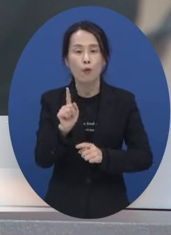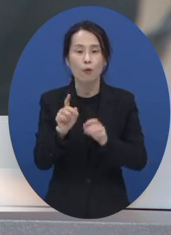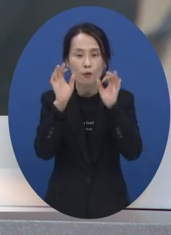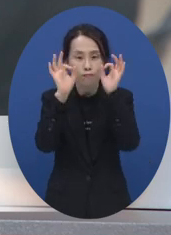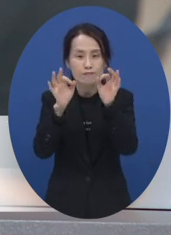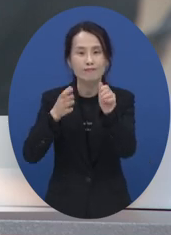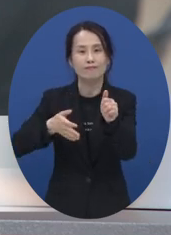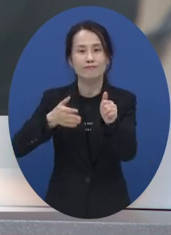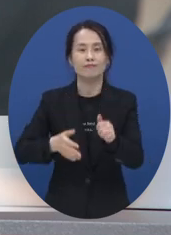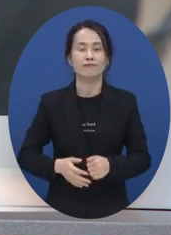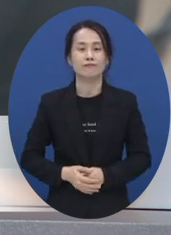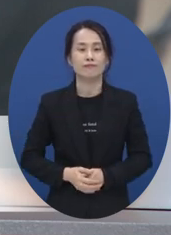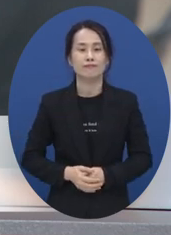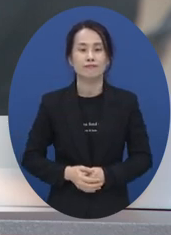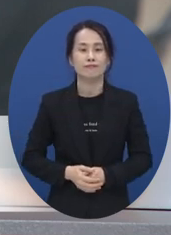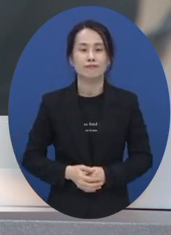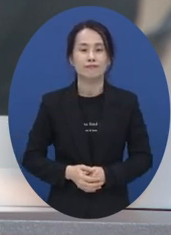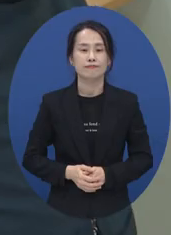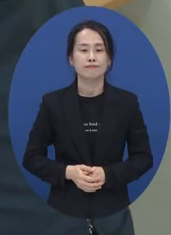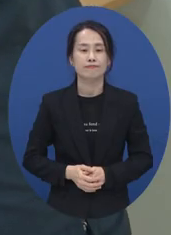직접 현장으로 가서 알아봤습니다.